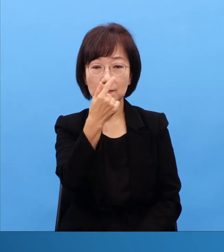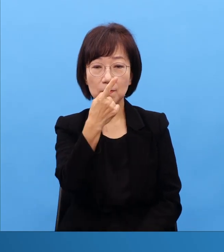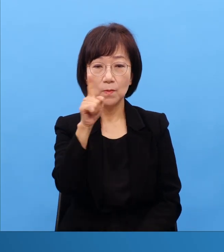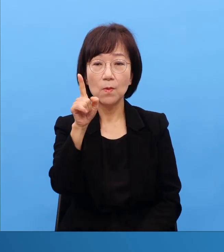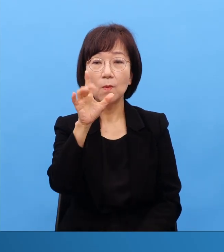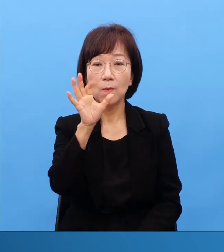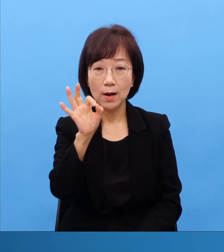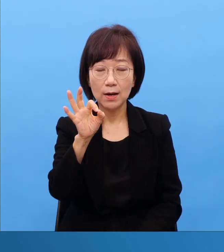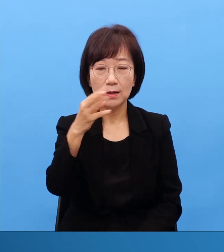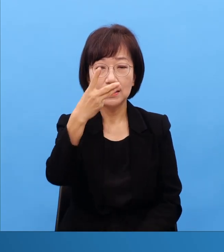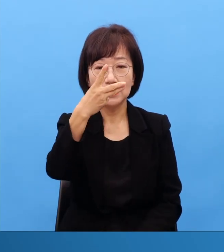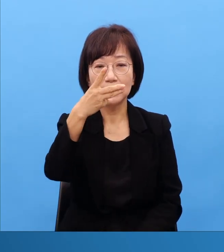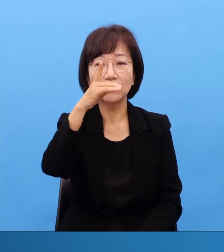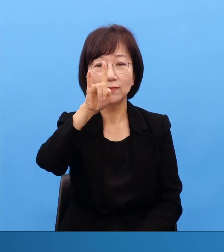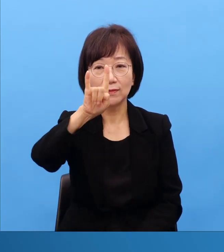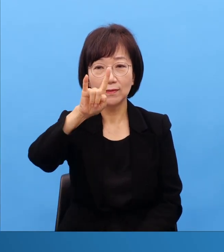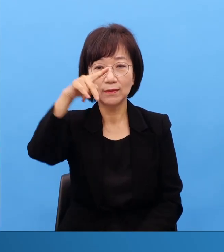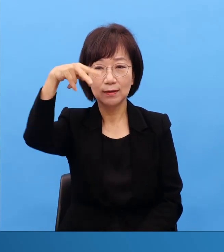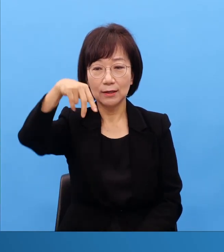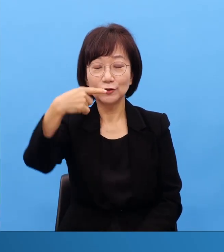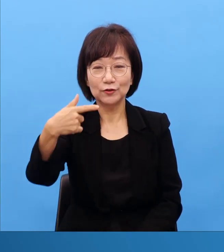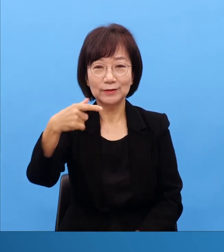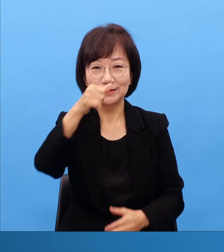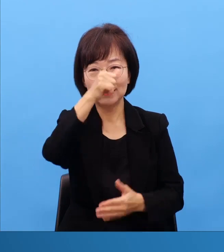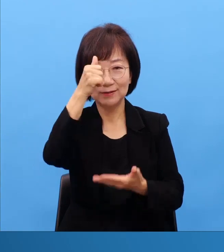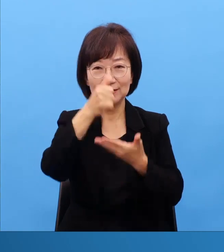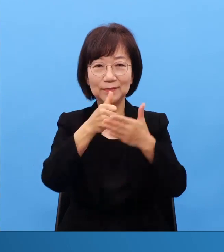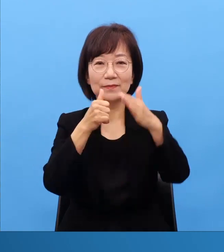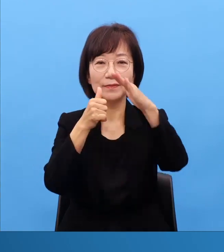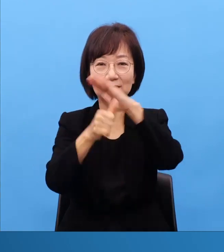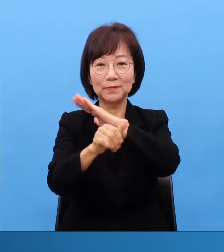기도해 주시겠습니다. Elder Hwang Tae-sun will lead us in prayer at this time.